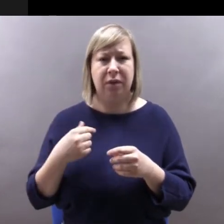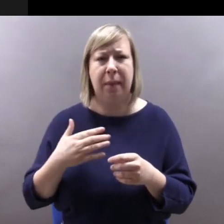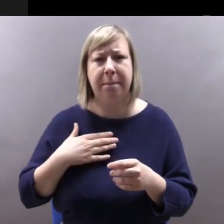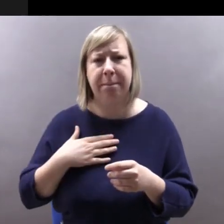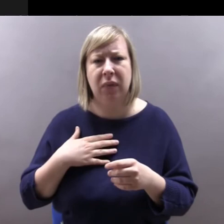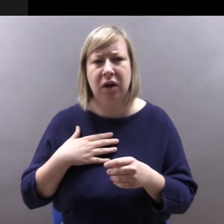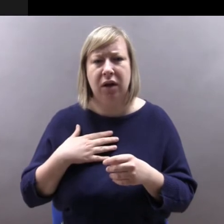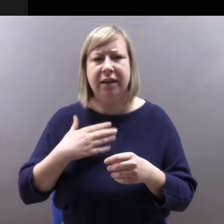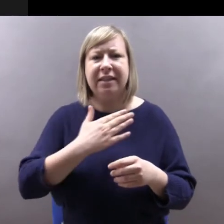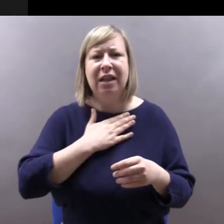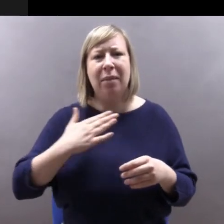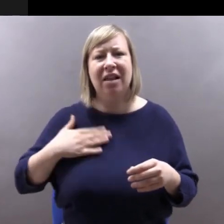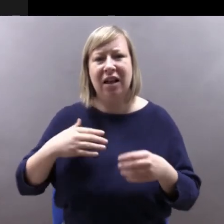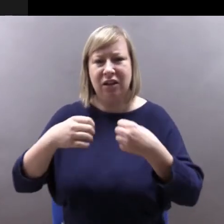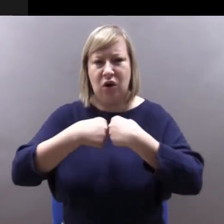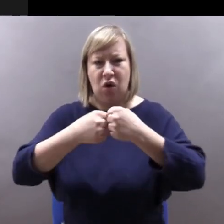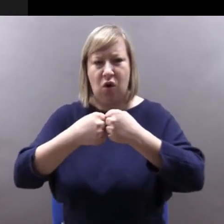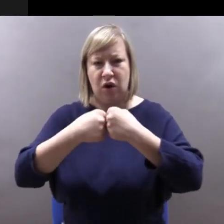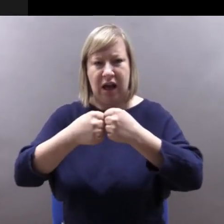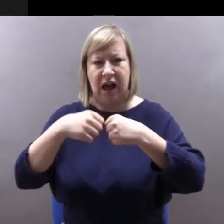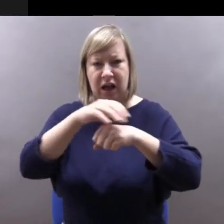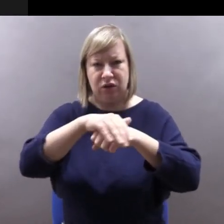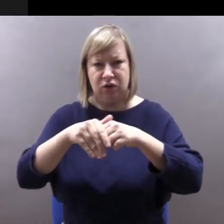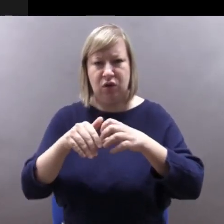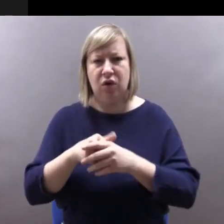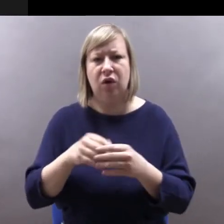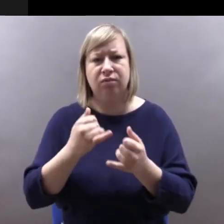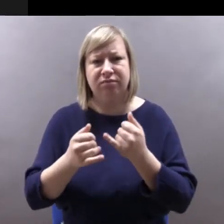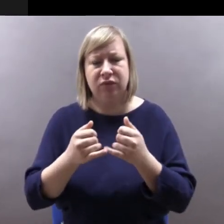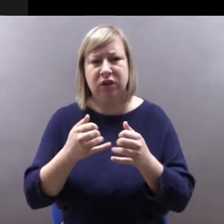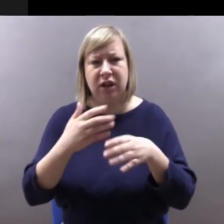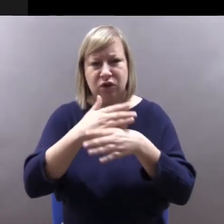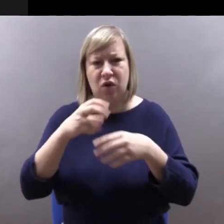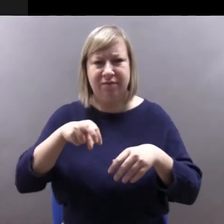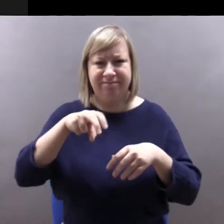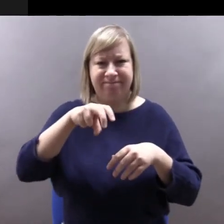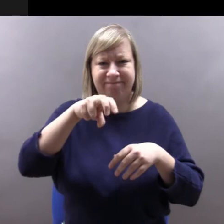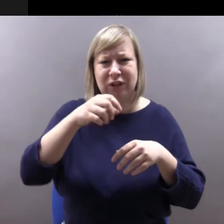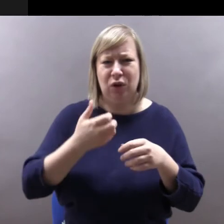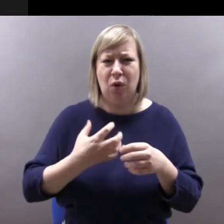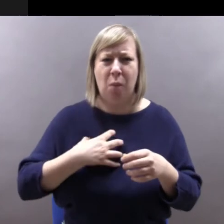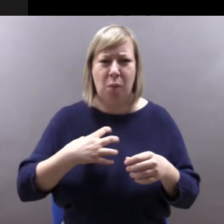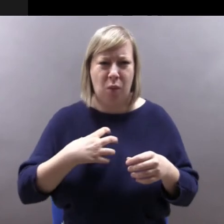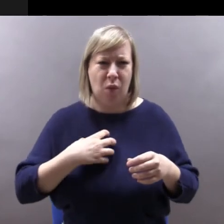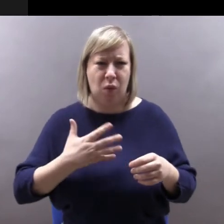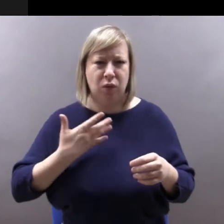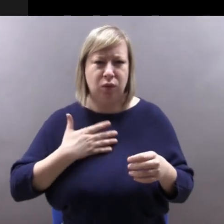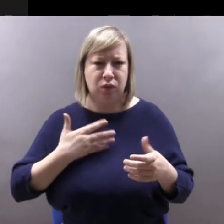kolanie czasowe i jak muszę chodzić po schodach, to sprawia mi to ból, więc